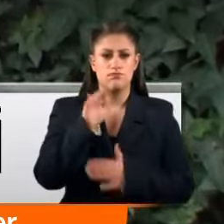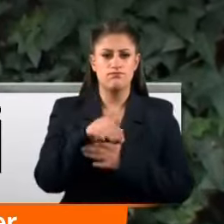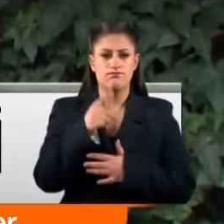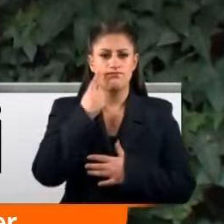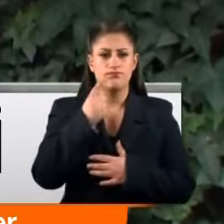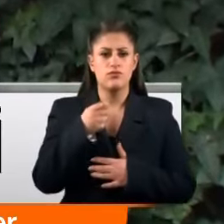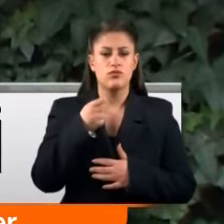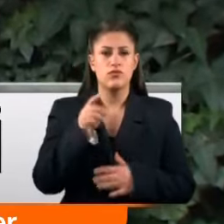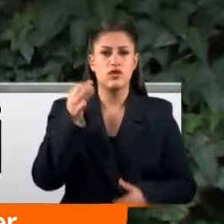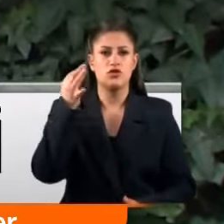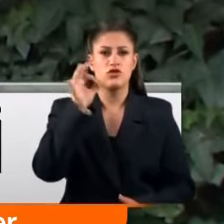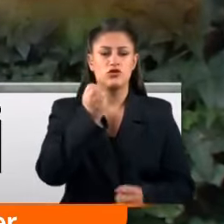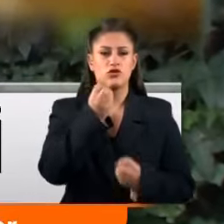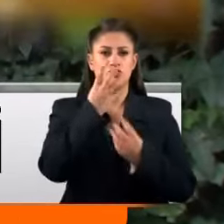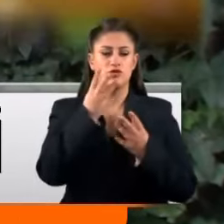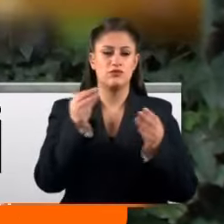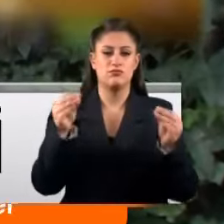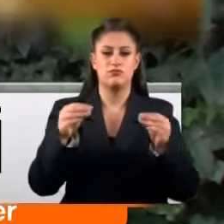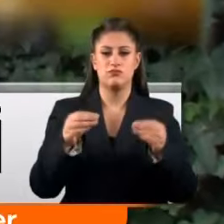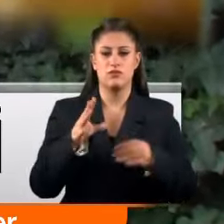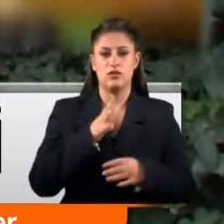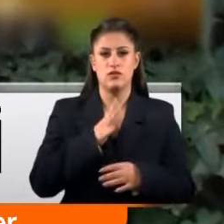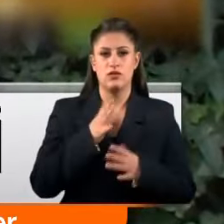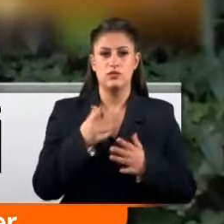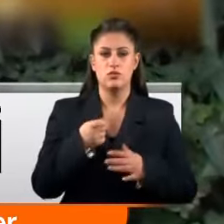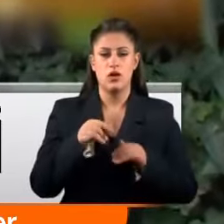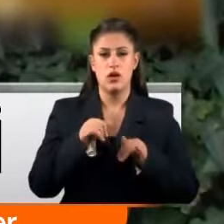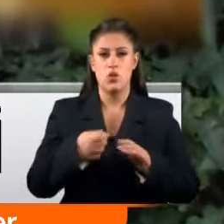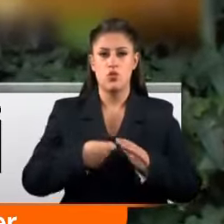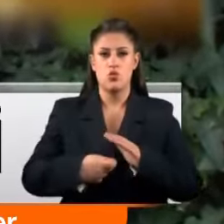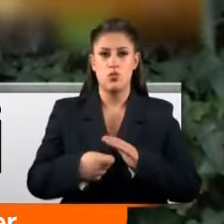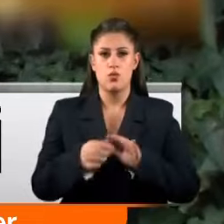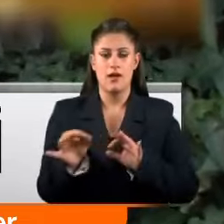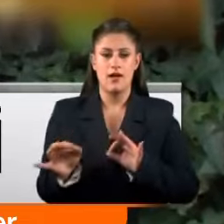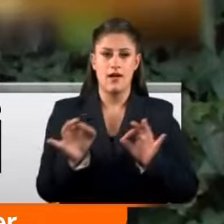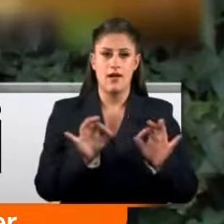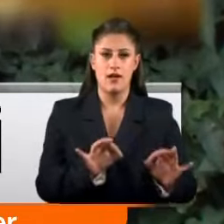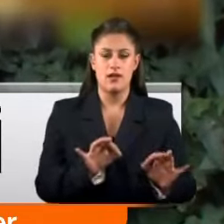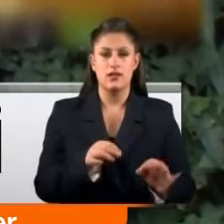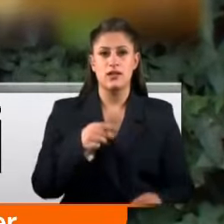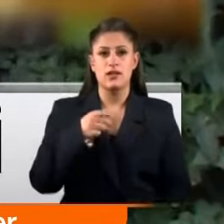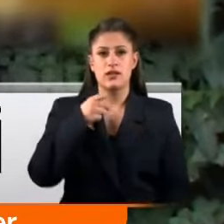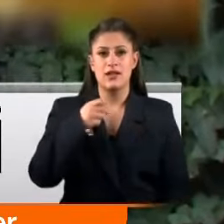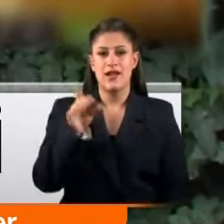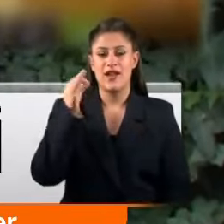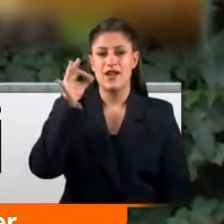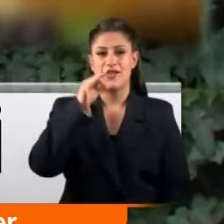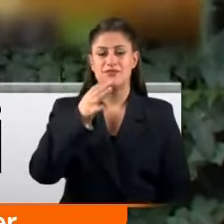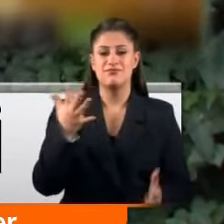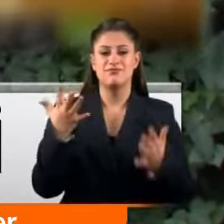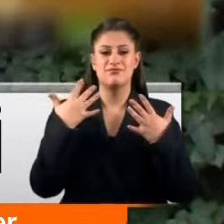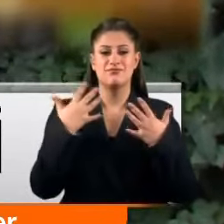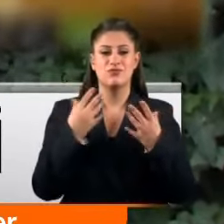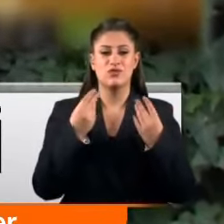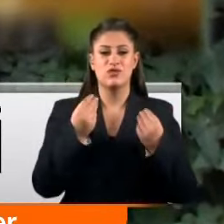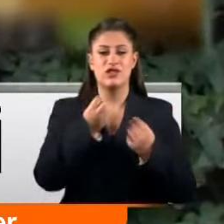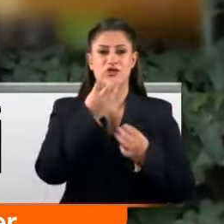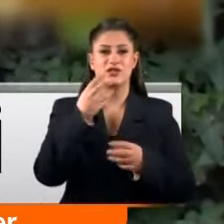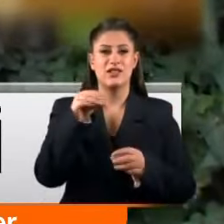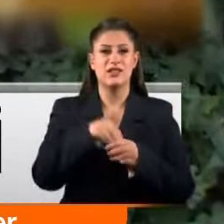yeşillikle, çiçeklerle kaplı. İşte kumar da tam da bu örnekteki gibi. Siz o yeşilliklerde, çiçeklerin